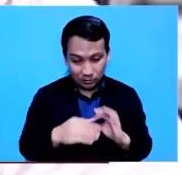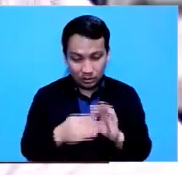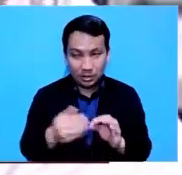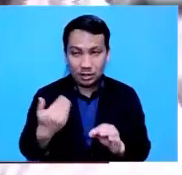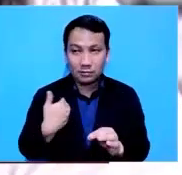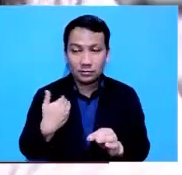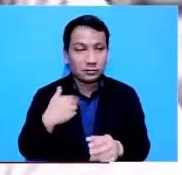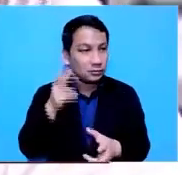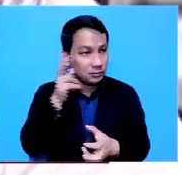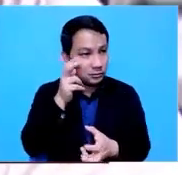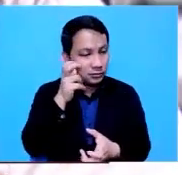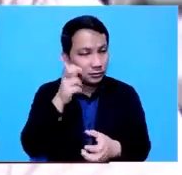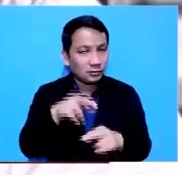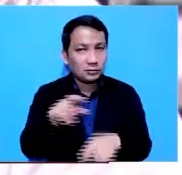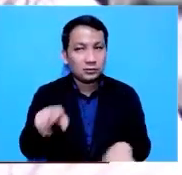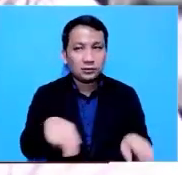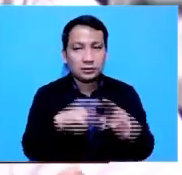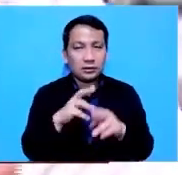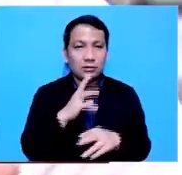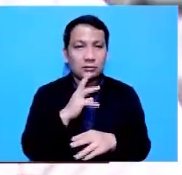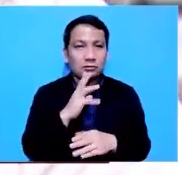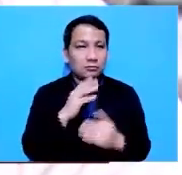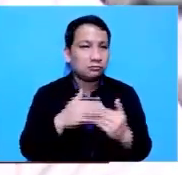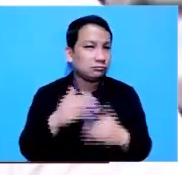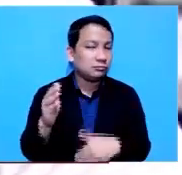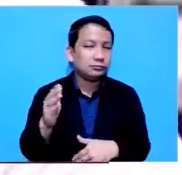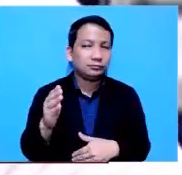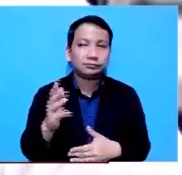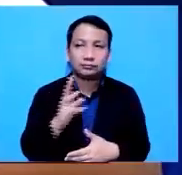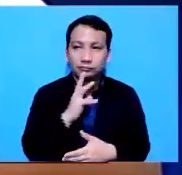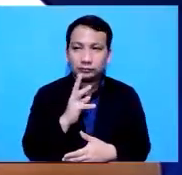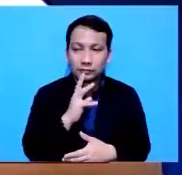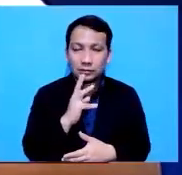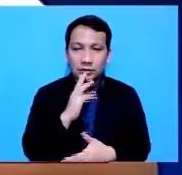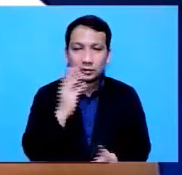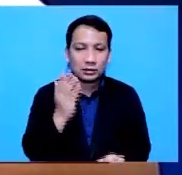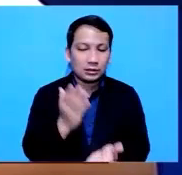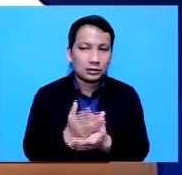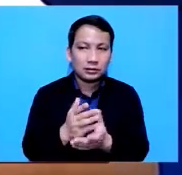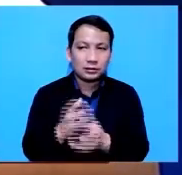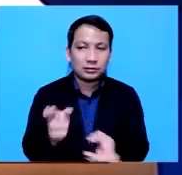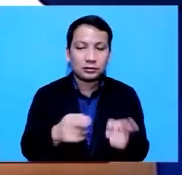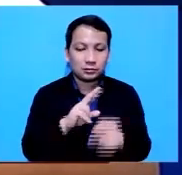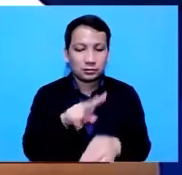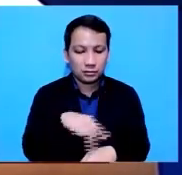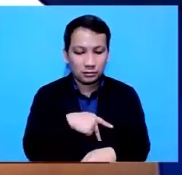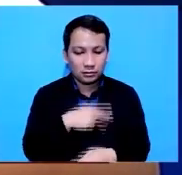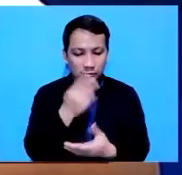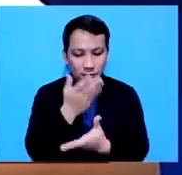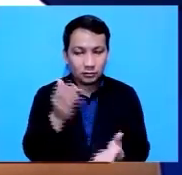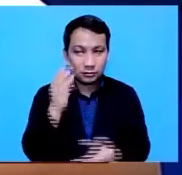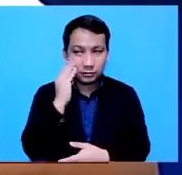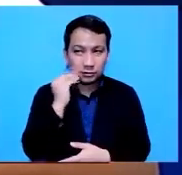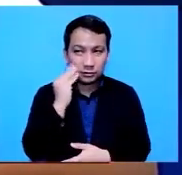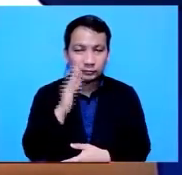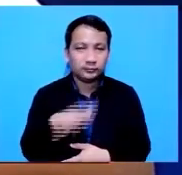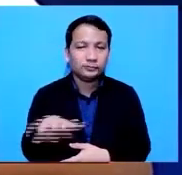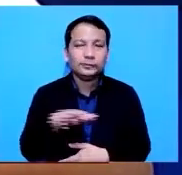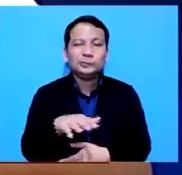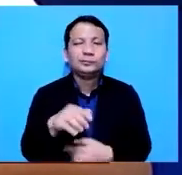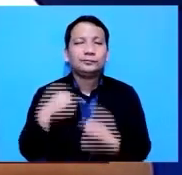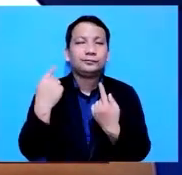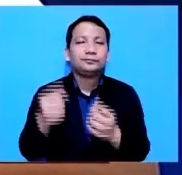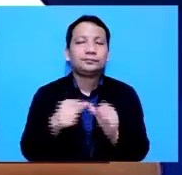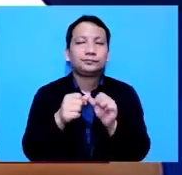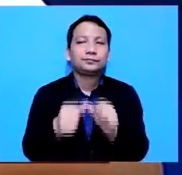may mga rotational na parang water interruption, no? Personally po ay na-experience namin yung talagang